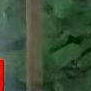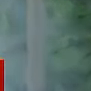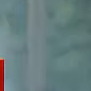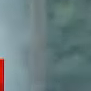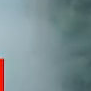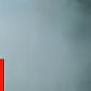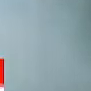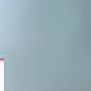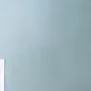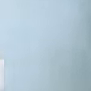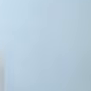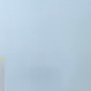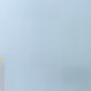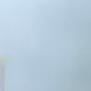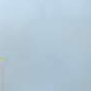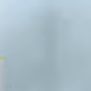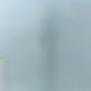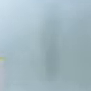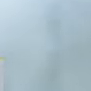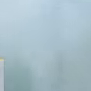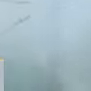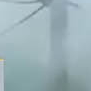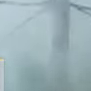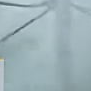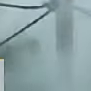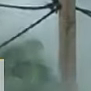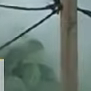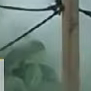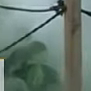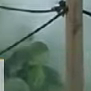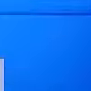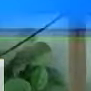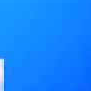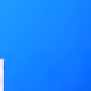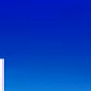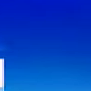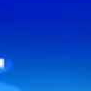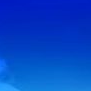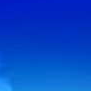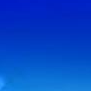Rumah PPR baharu wajib pasang perangkap nyamuk solar.